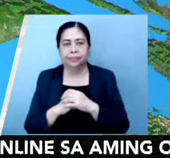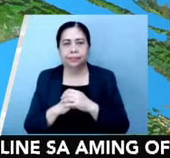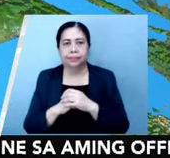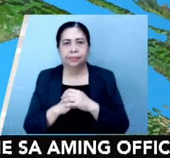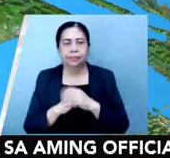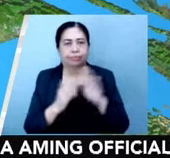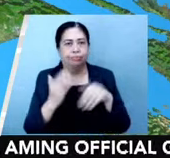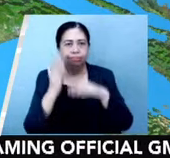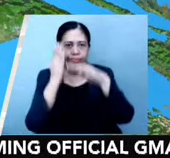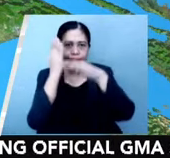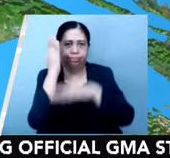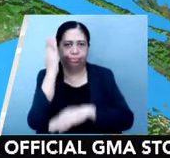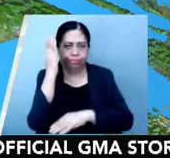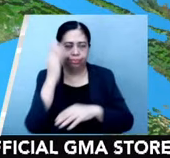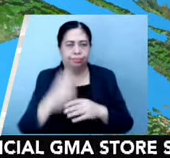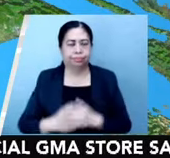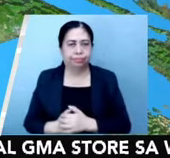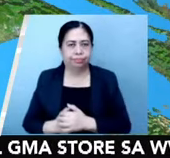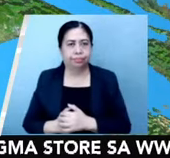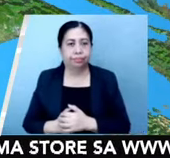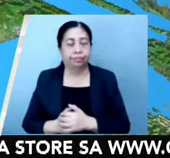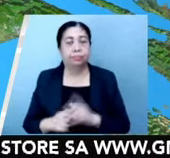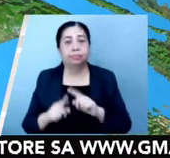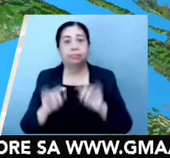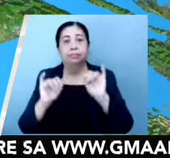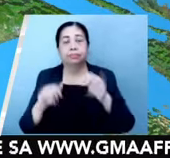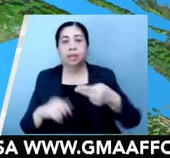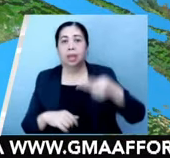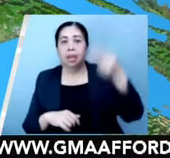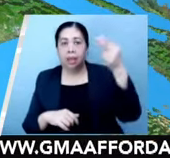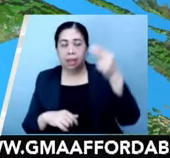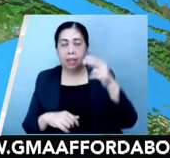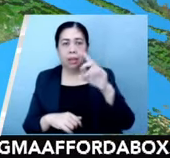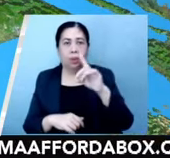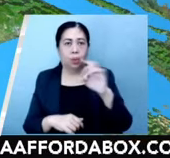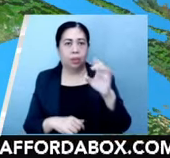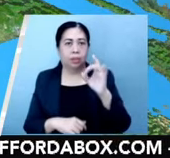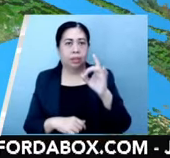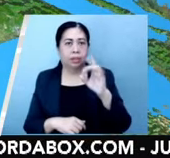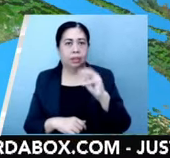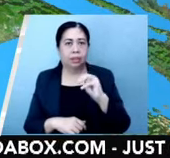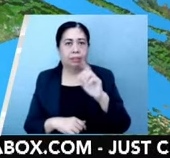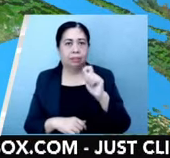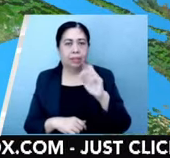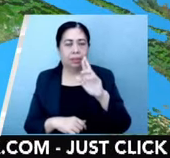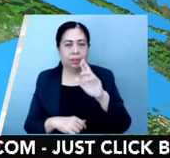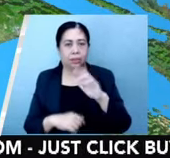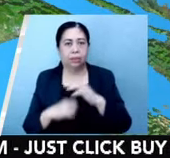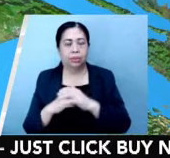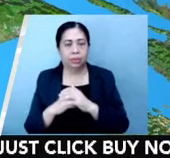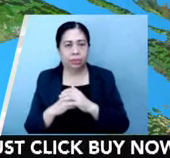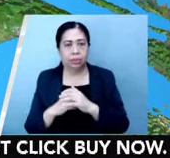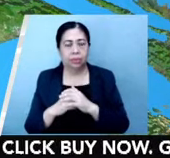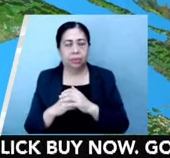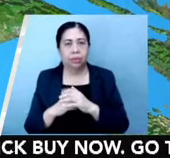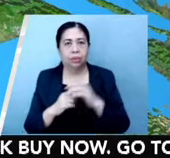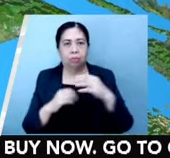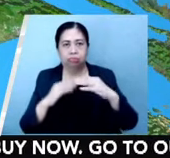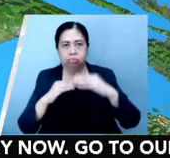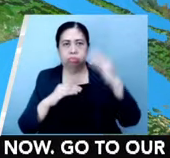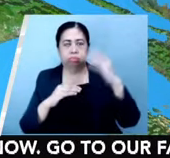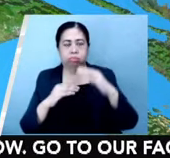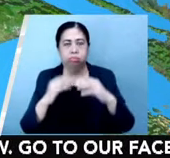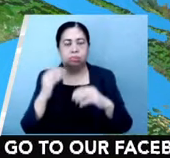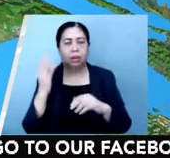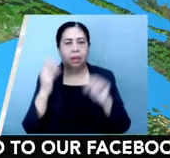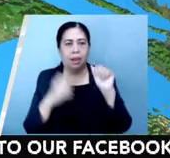sa PAGASA. Nananatili namang mataas pa sa 180 meters na minimum operating level ang tubig sa Angat. Tumaas